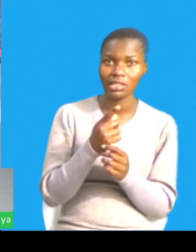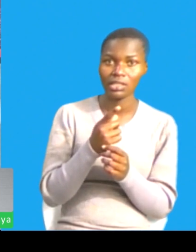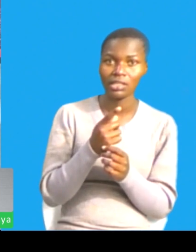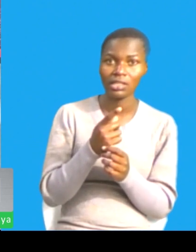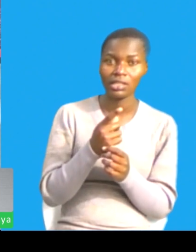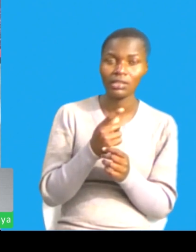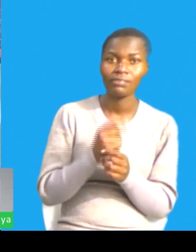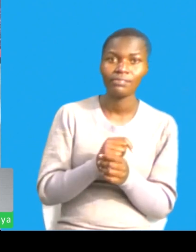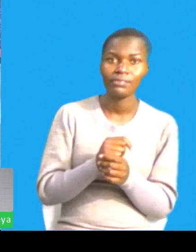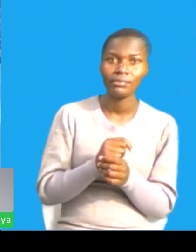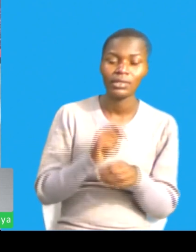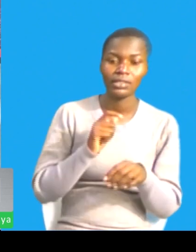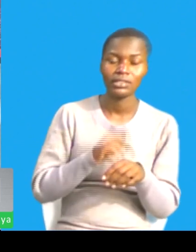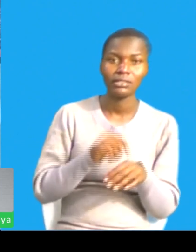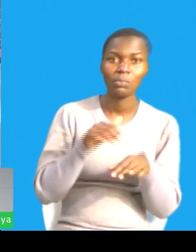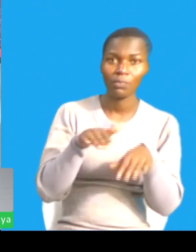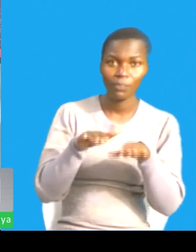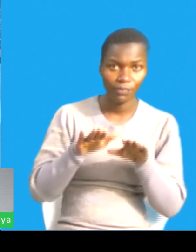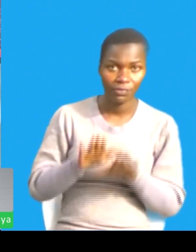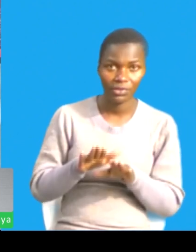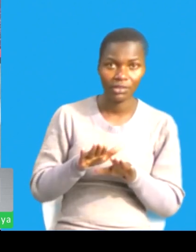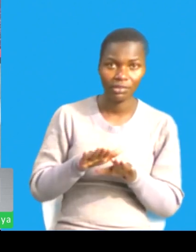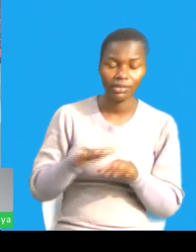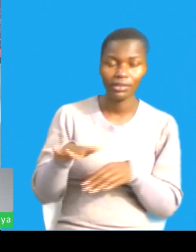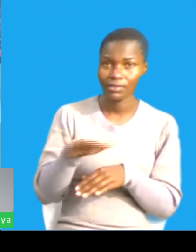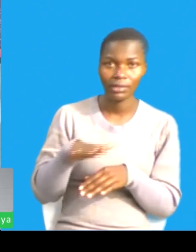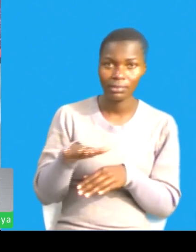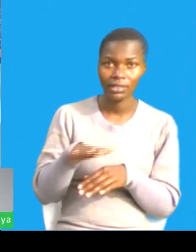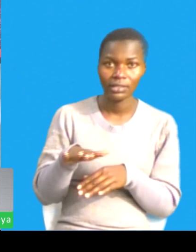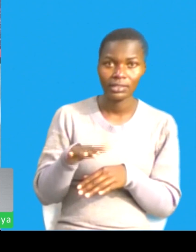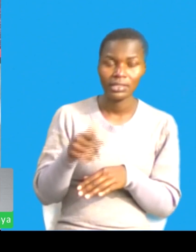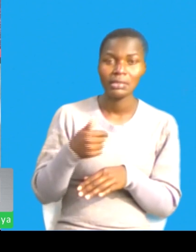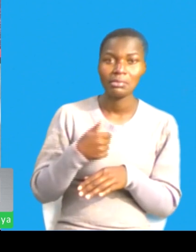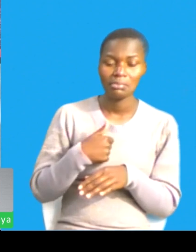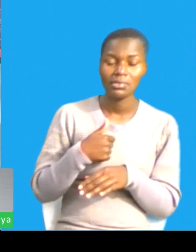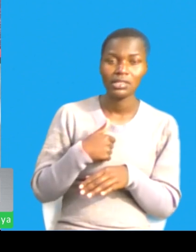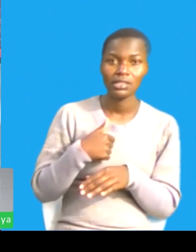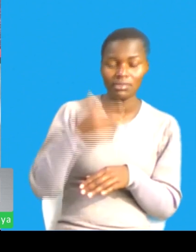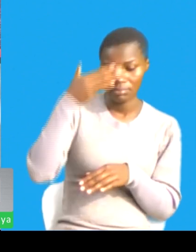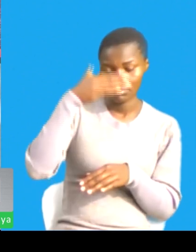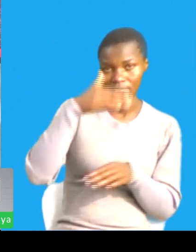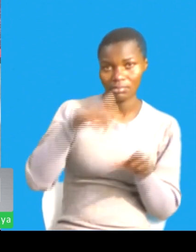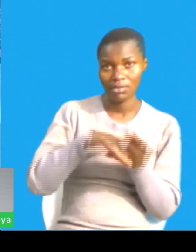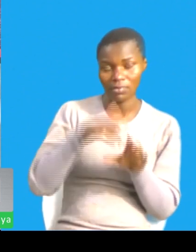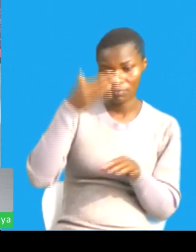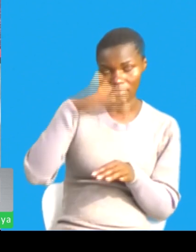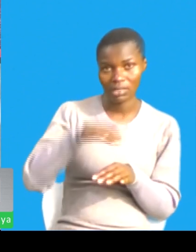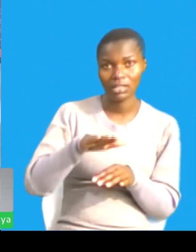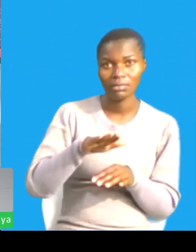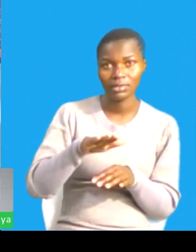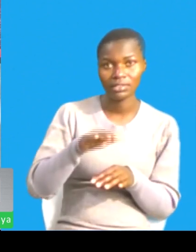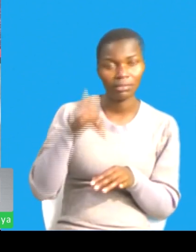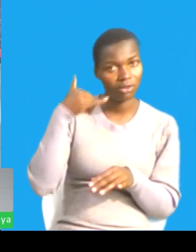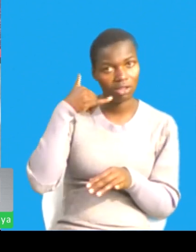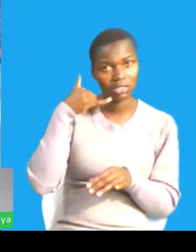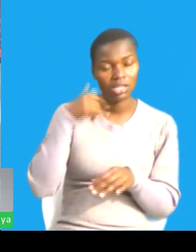hapa, when there is a funeral in the area, ni mimi mbunge napigiwa. When there is a wedding,